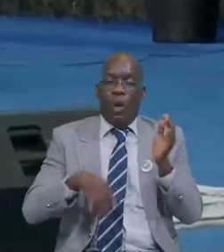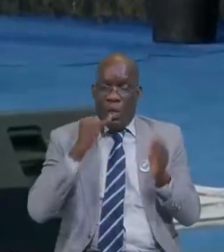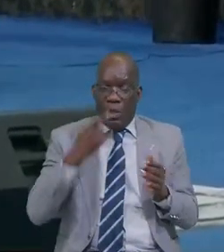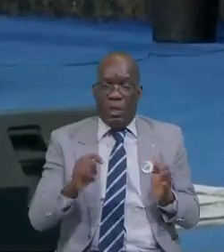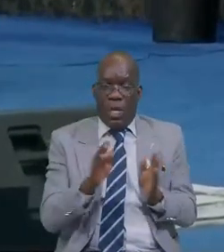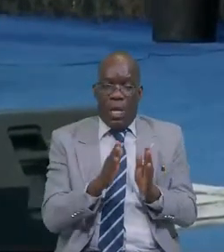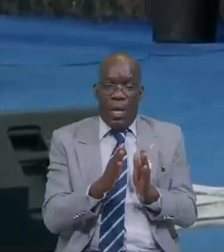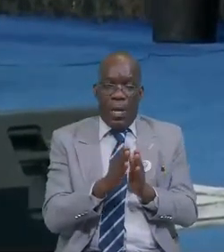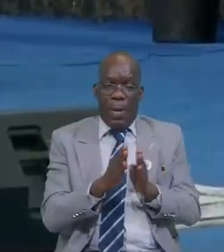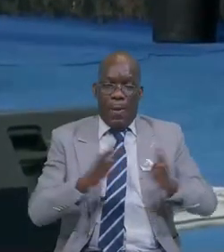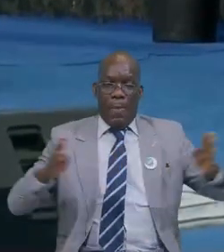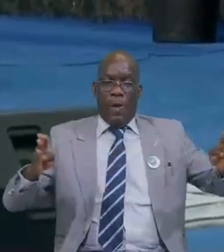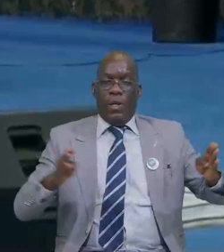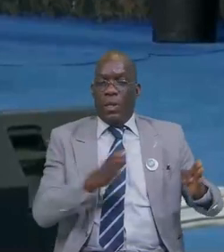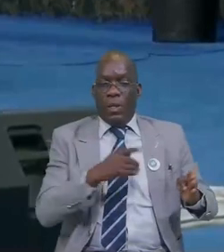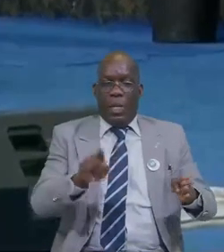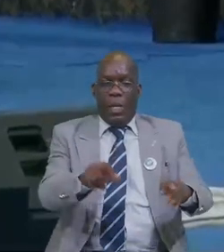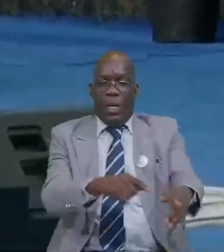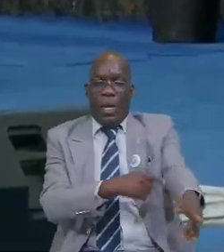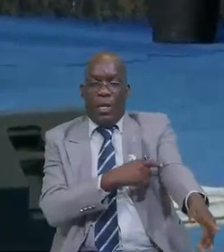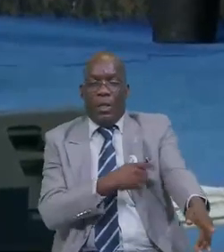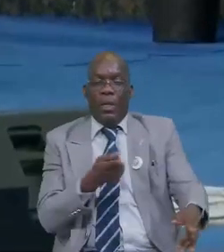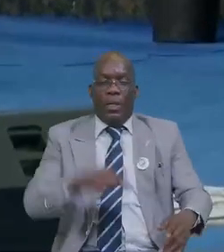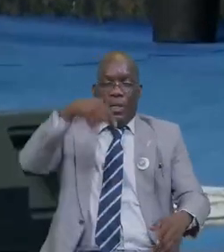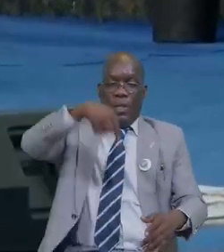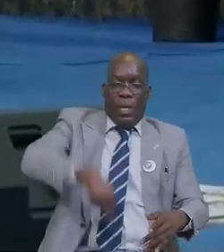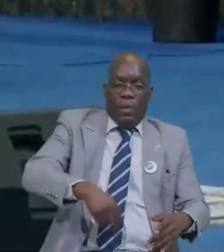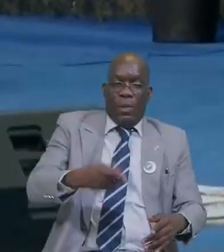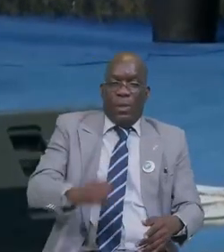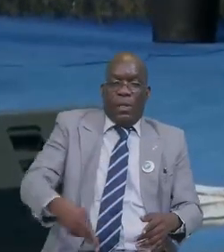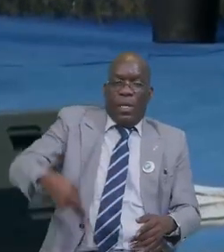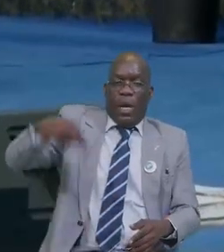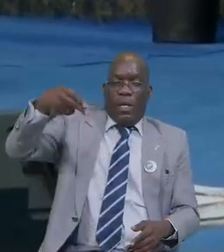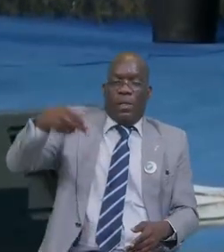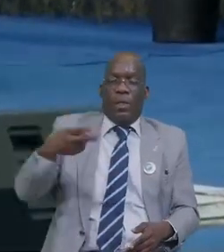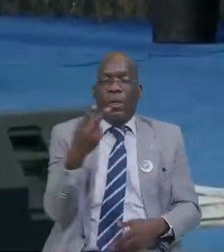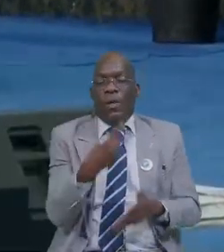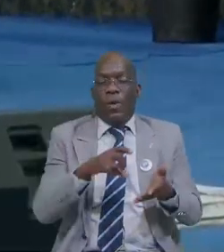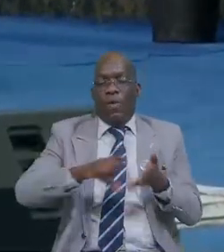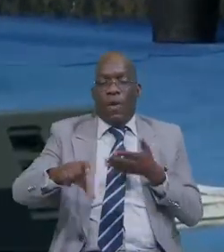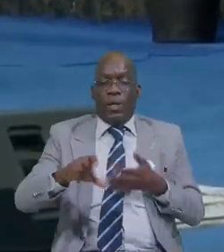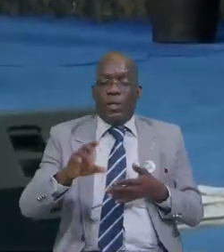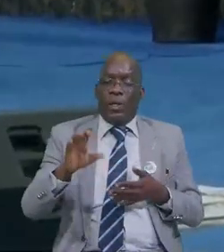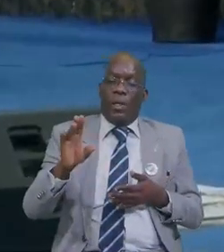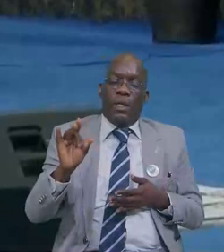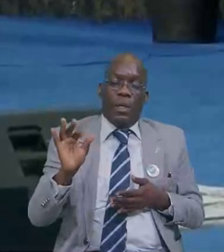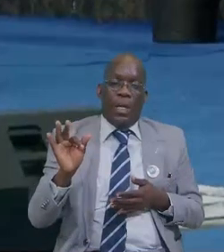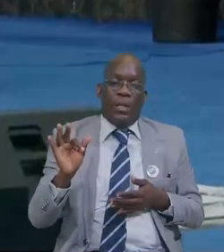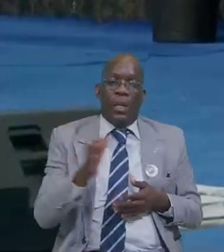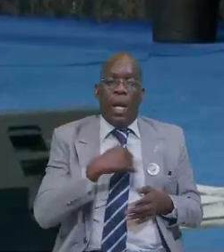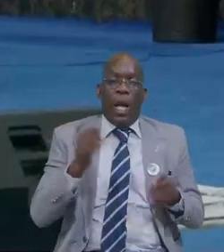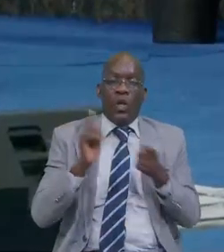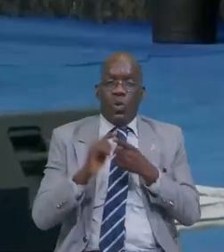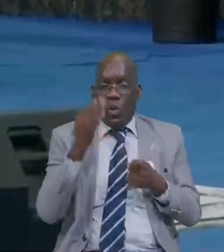largeur, la longueur, la profondeur et la hauteur. Verset 19, la hauteur